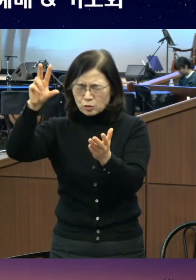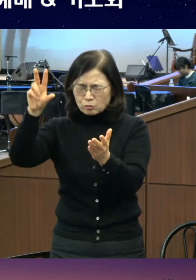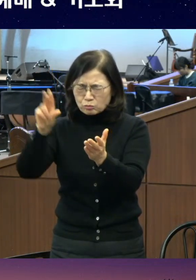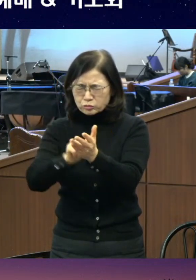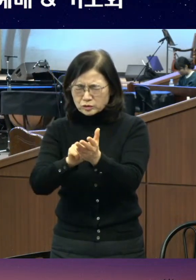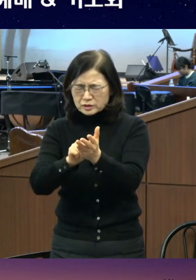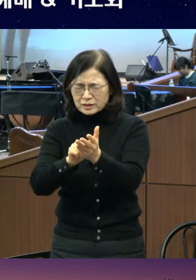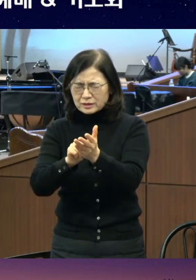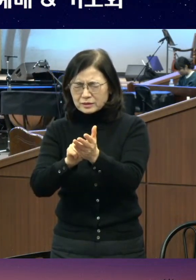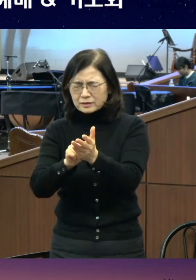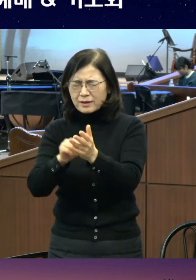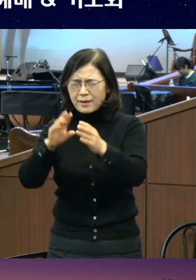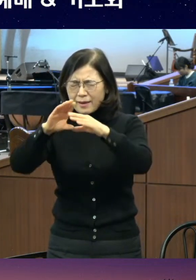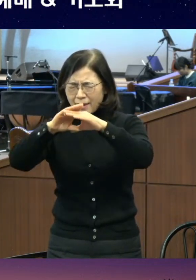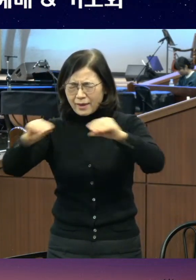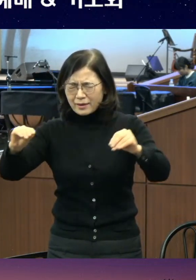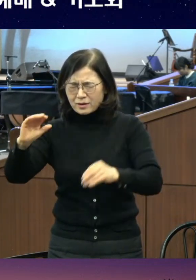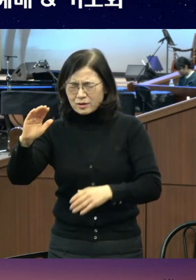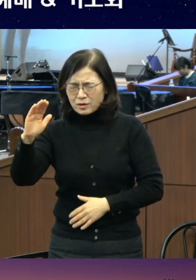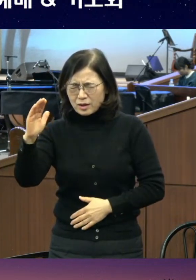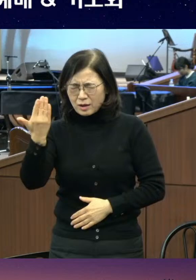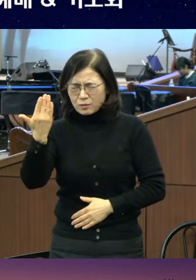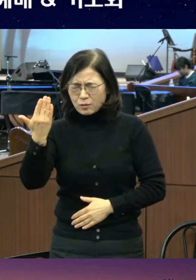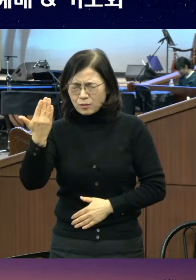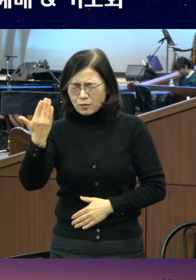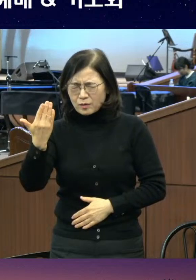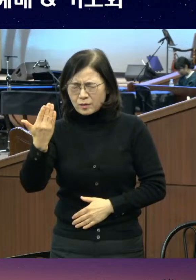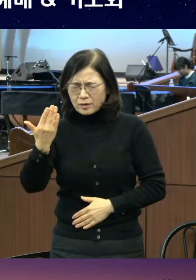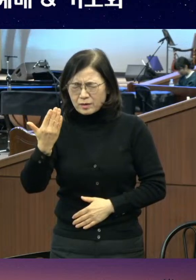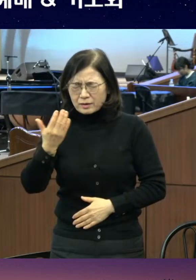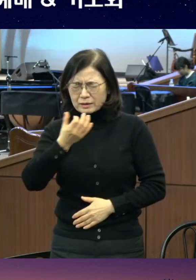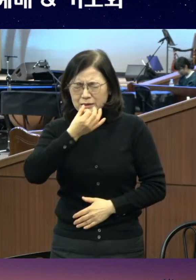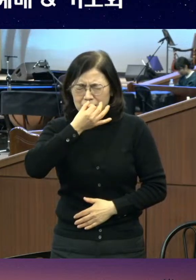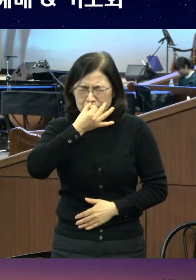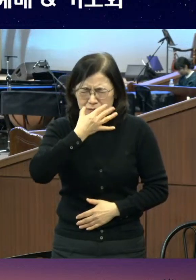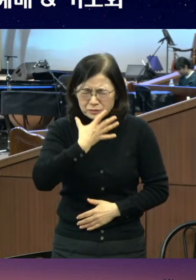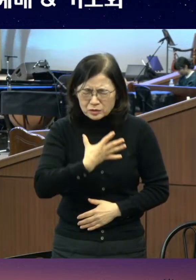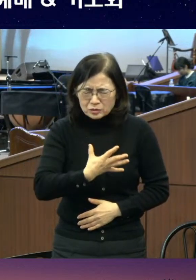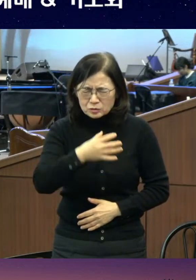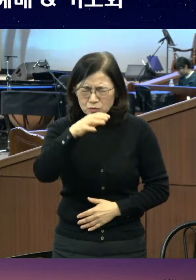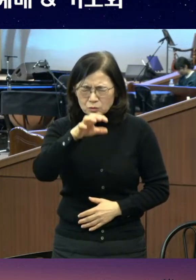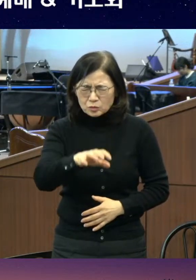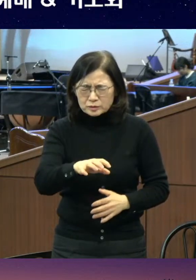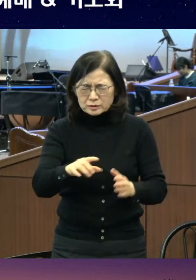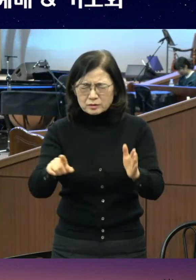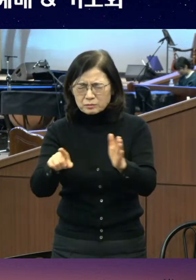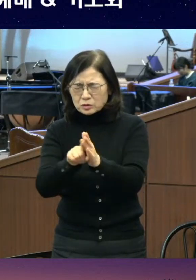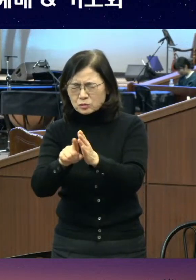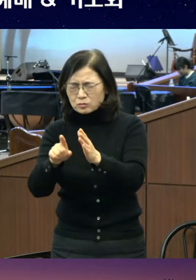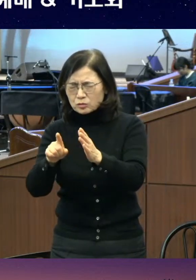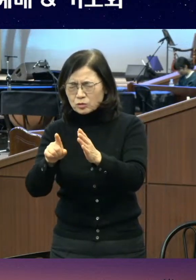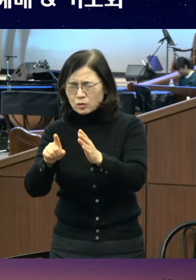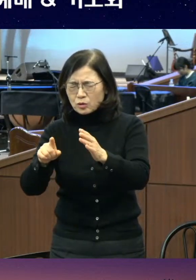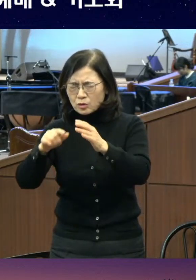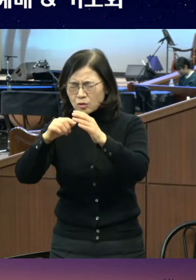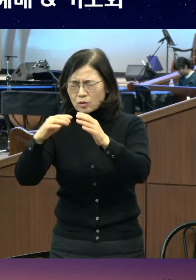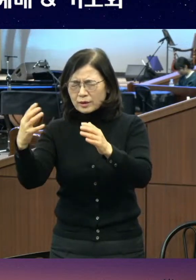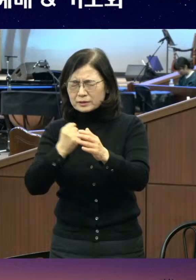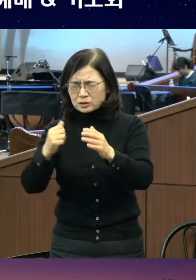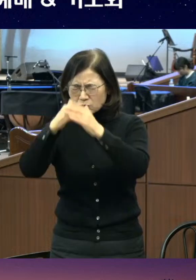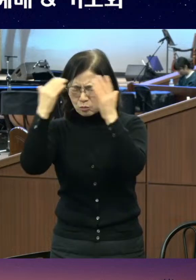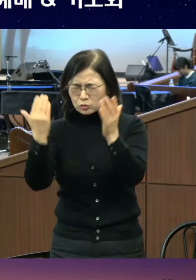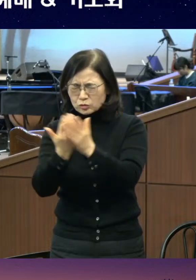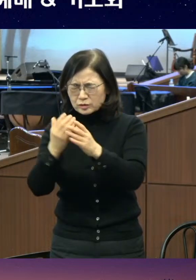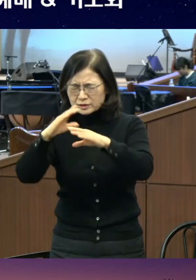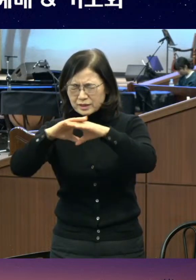위기를 기회로 벼랑 끝에서 믿음으로 날아오르는 역사가 일어나게 하여 주시옵소서. 우리의 삶에